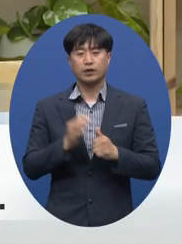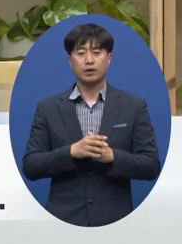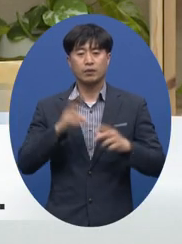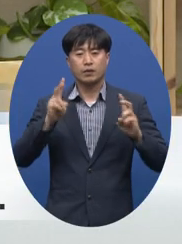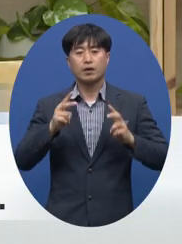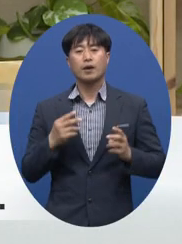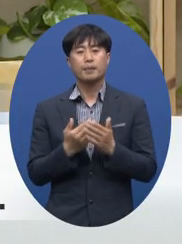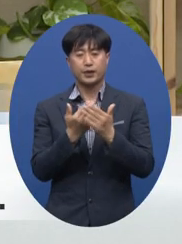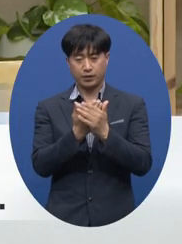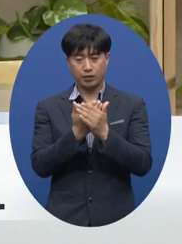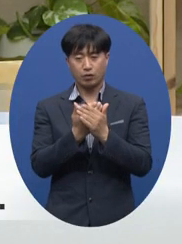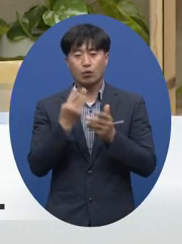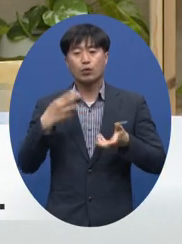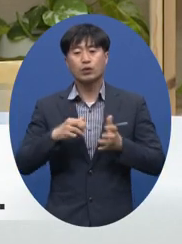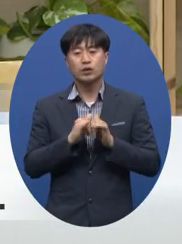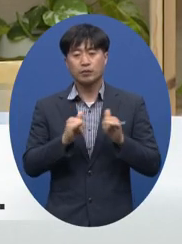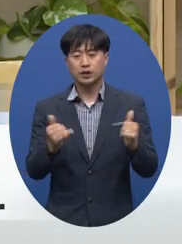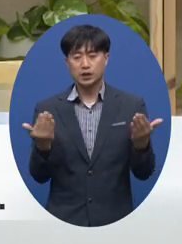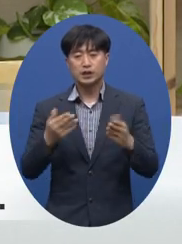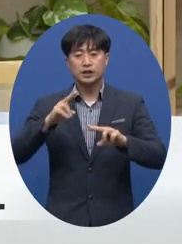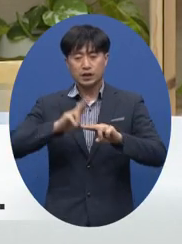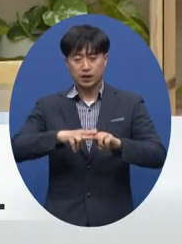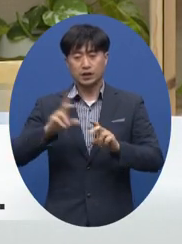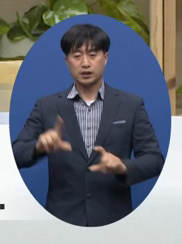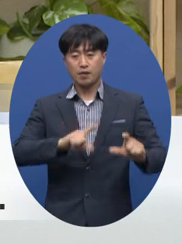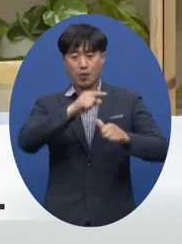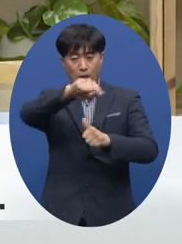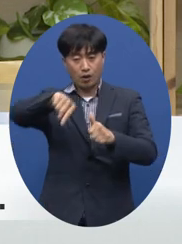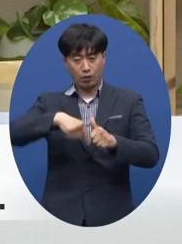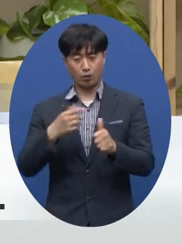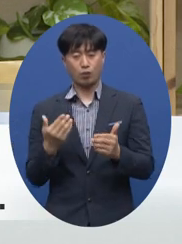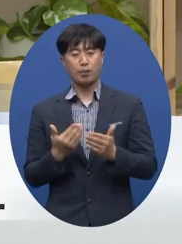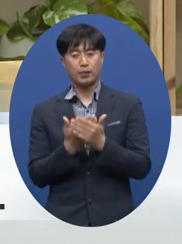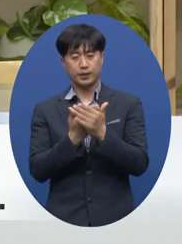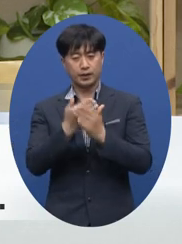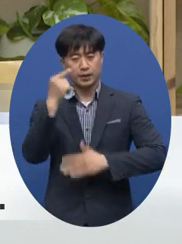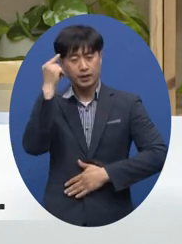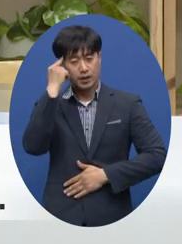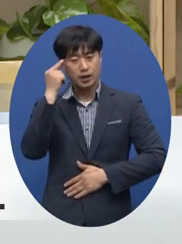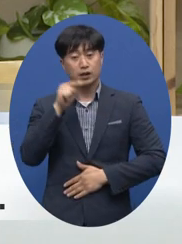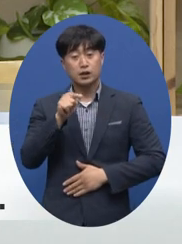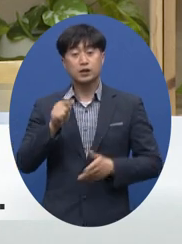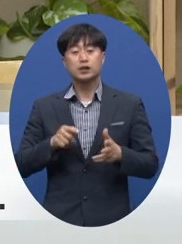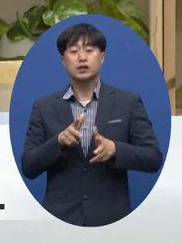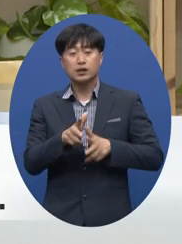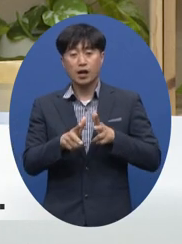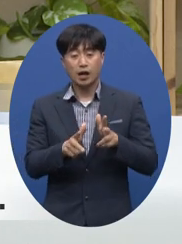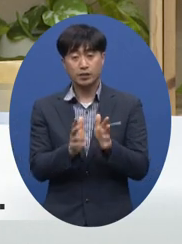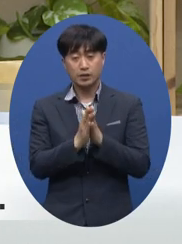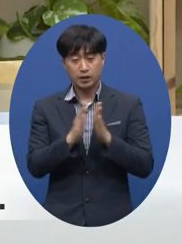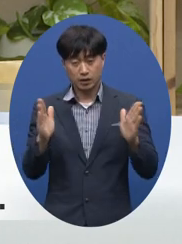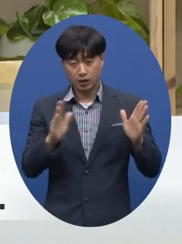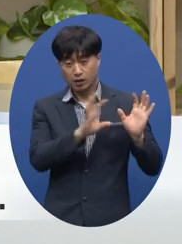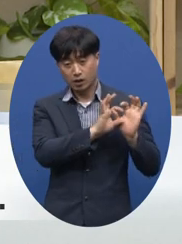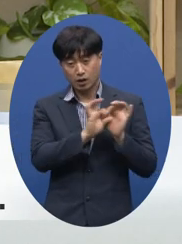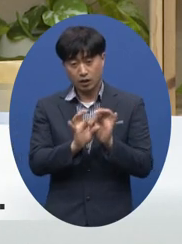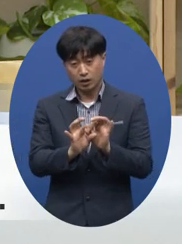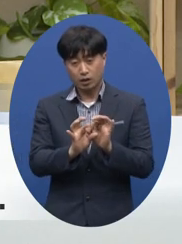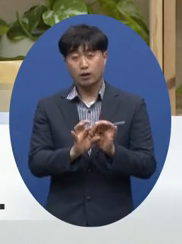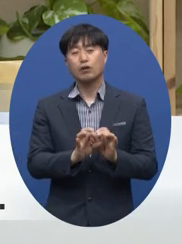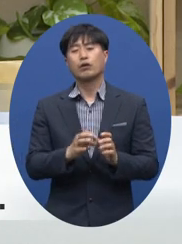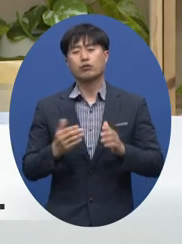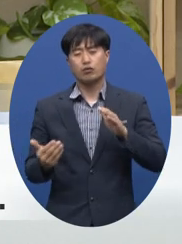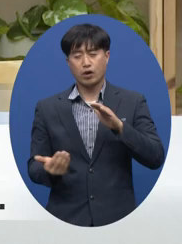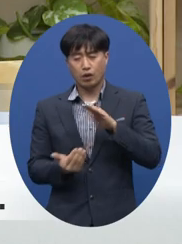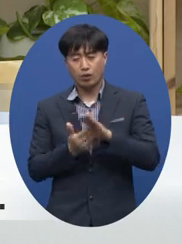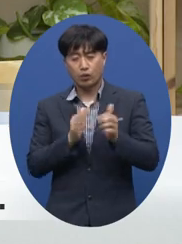기업이 성장 발전하면서 우리 도민들의 일자리와 삶의 환경도 개선된다고 생각합니다. 이 사업을 진행함에